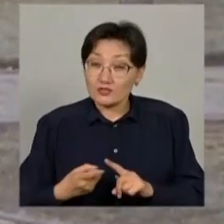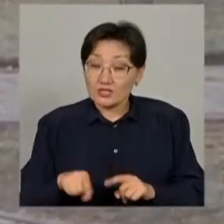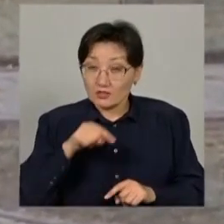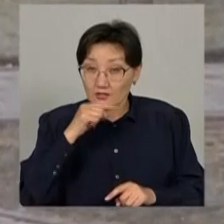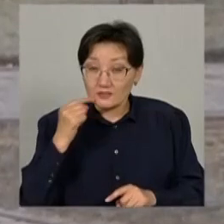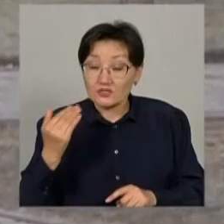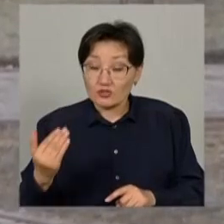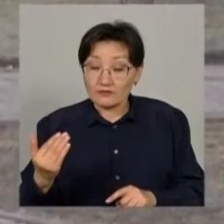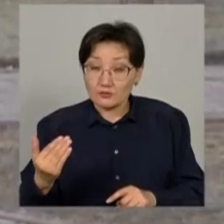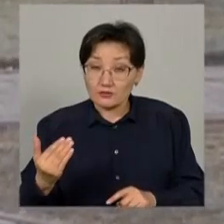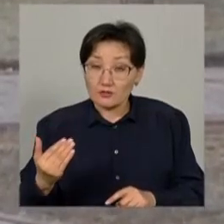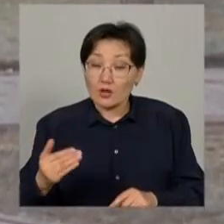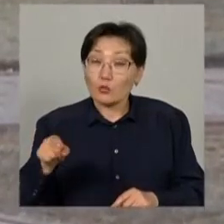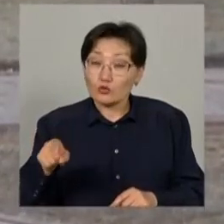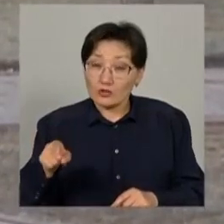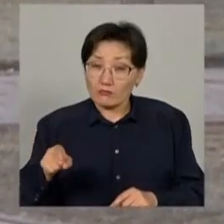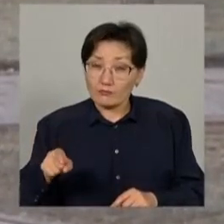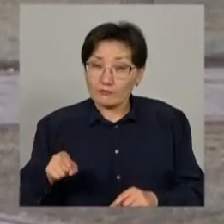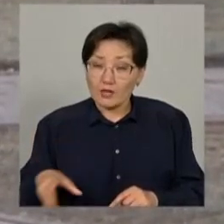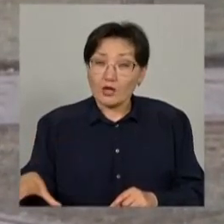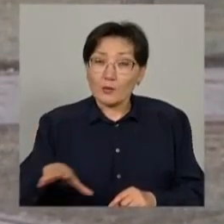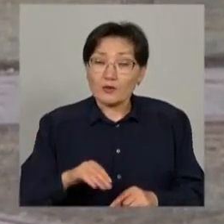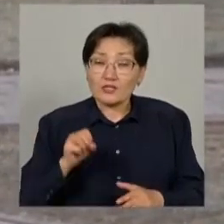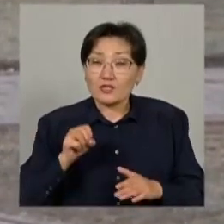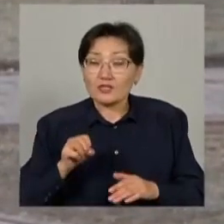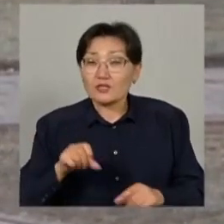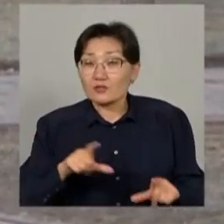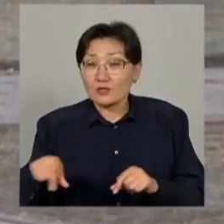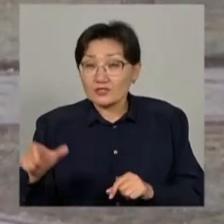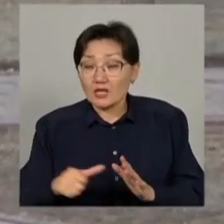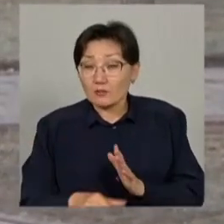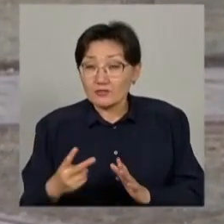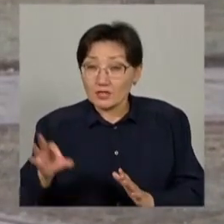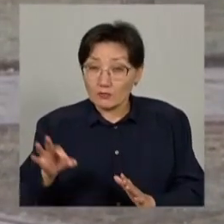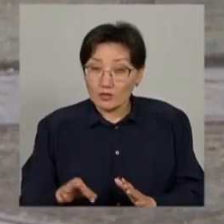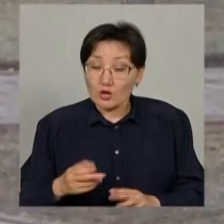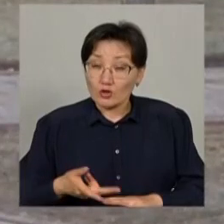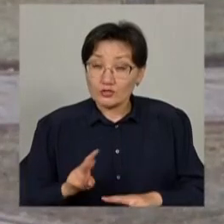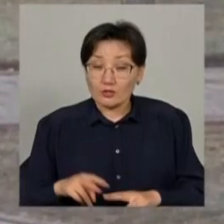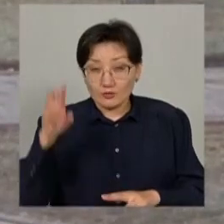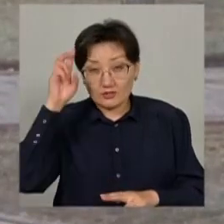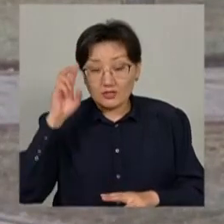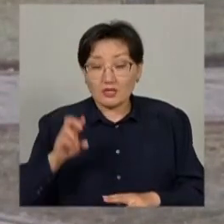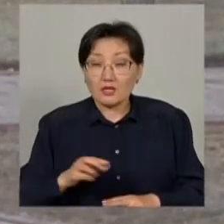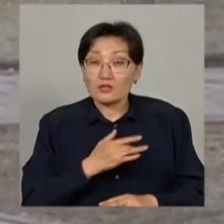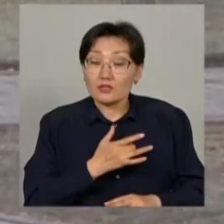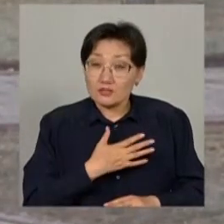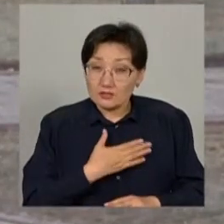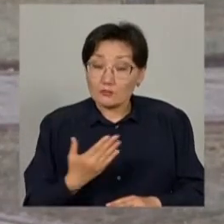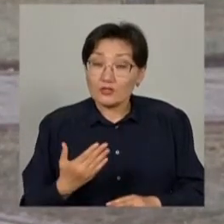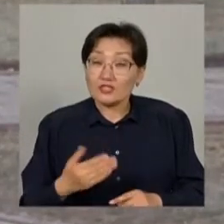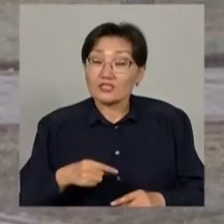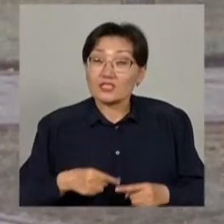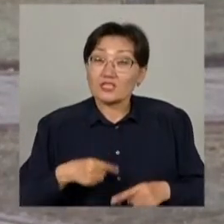Ресей Федерациясы. Онда барлық кеткендердің 62% осы мемлекетке тиесілі.